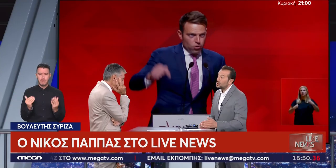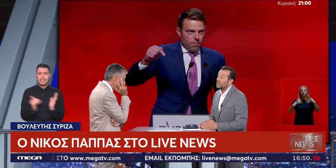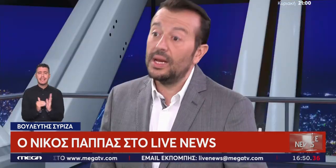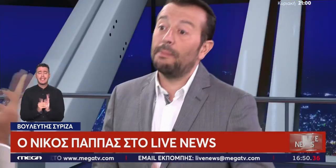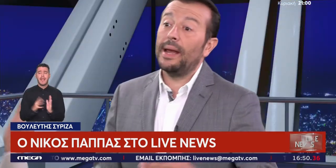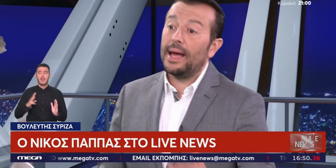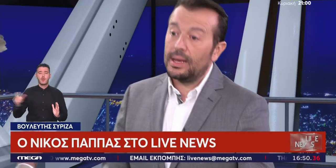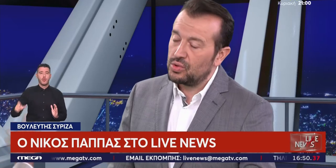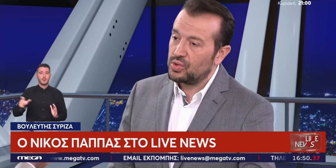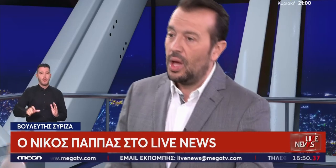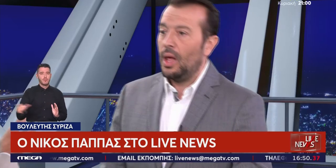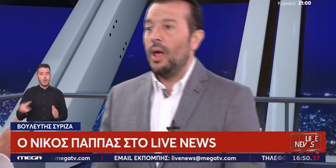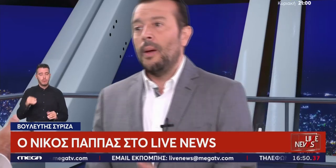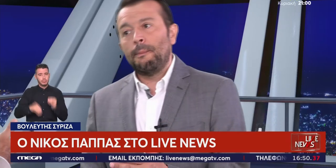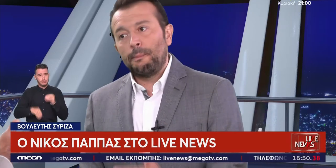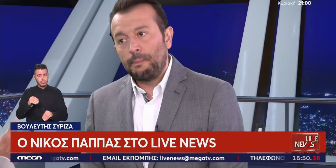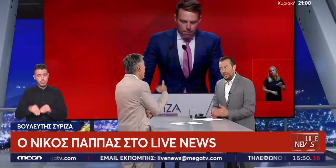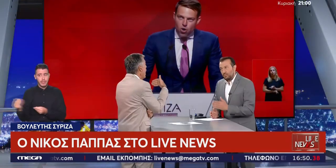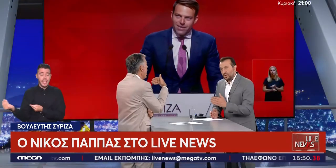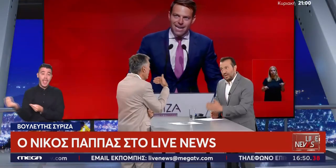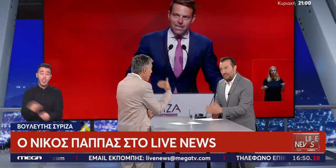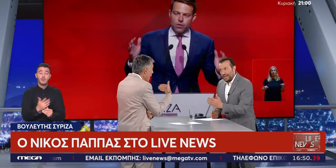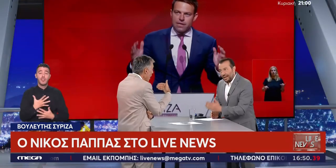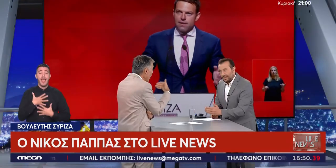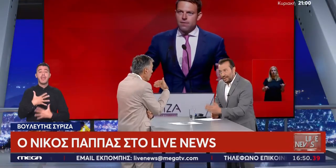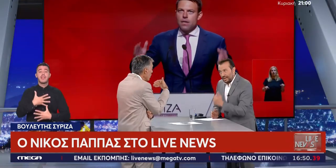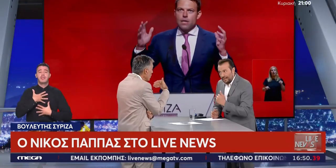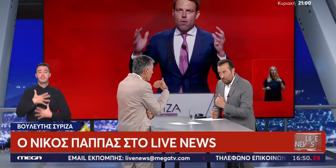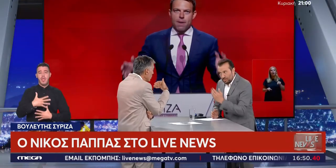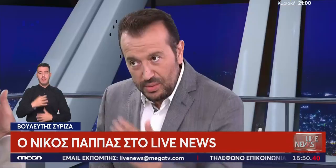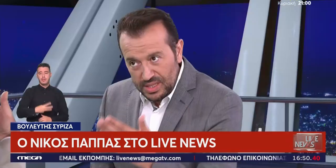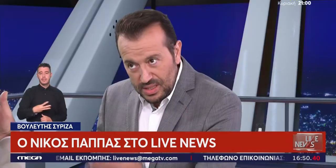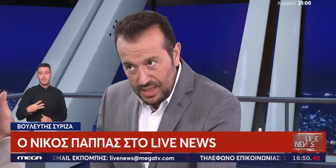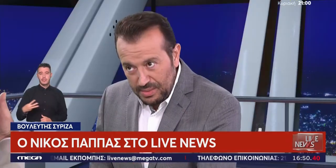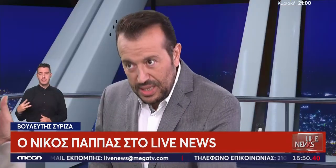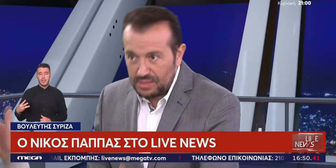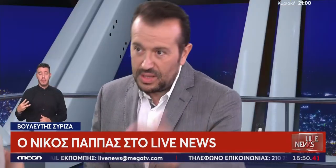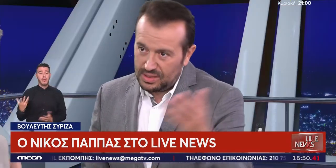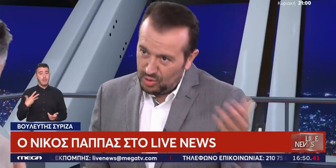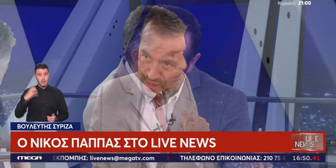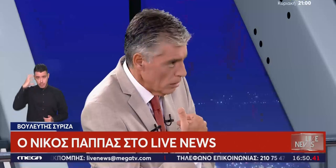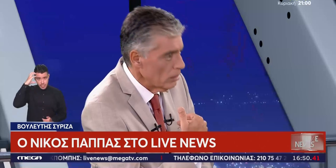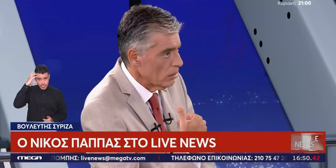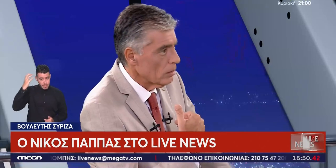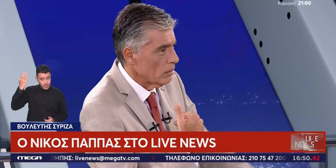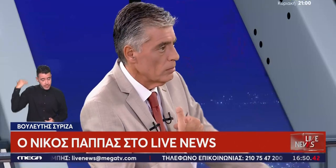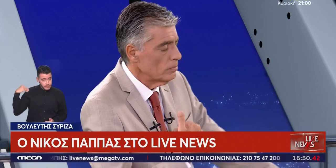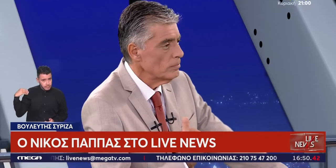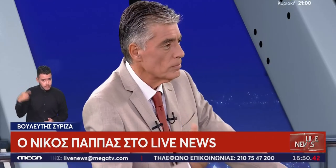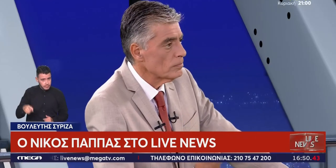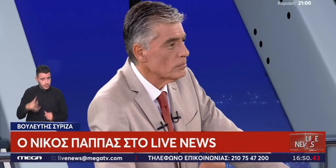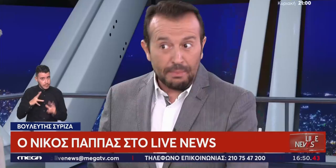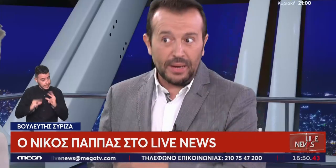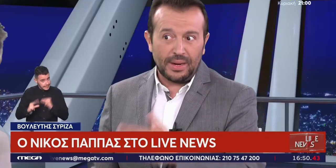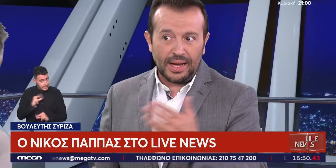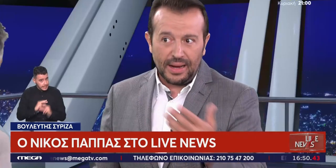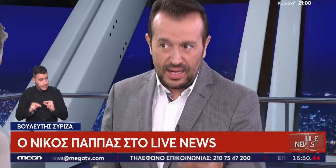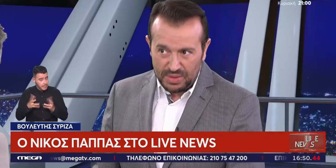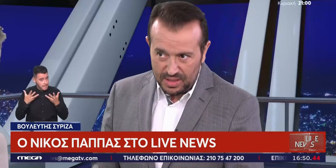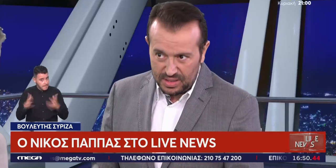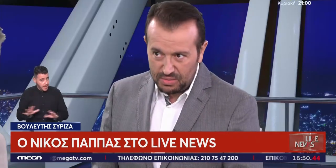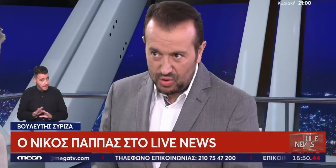σφραγίδα και να σας δώσει και την αναπνοή που σας έδωσε. Πείτε μου, κύριε Βαγγελάτε, το είχαμε συζητήσει και μεταξύ μας όταν είχε κλείσει η προηγούμενη εκπομπή. Δεν